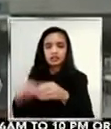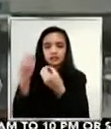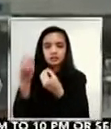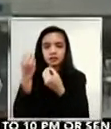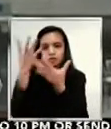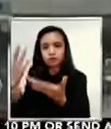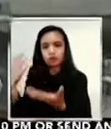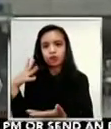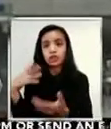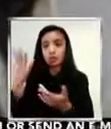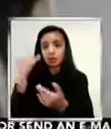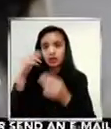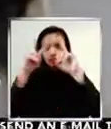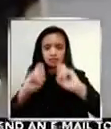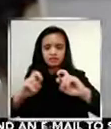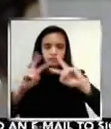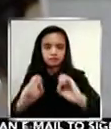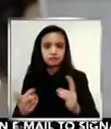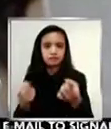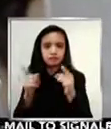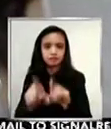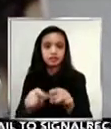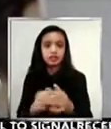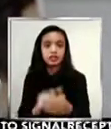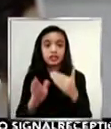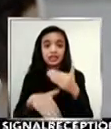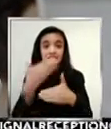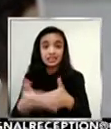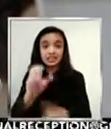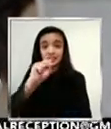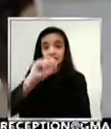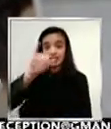insidente. Pagdating sa San Jose del Monte General Hospital,